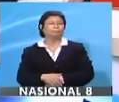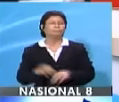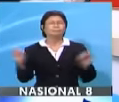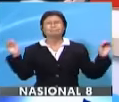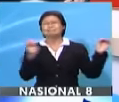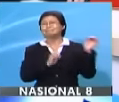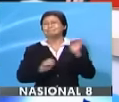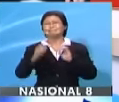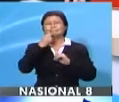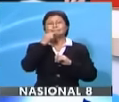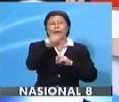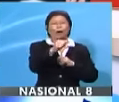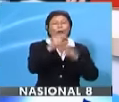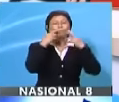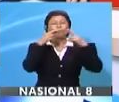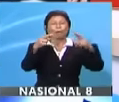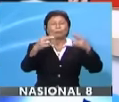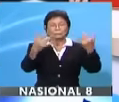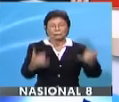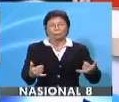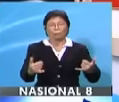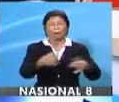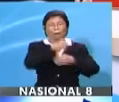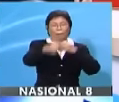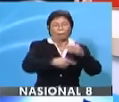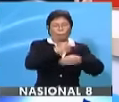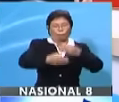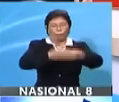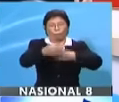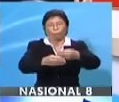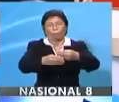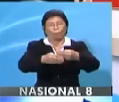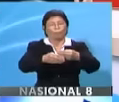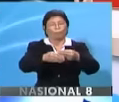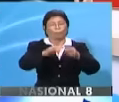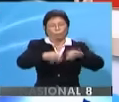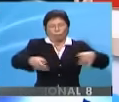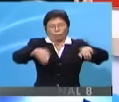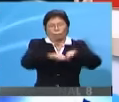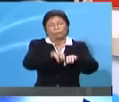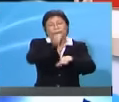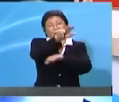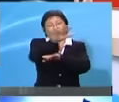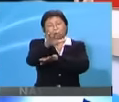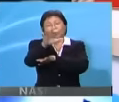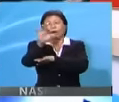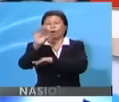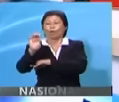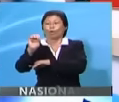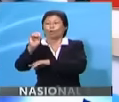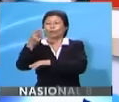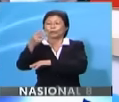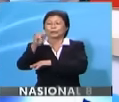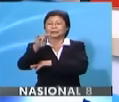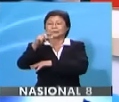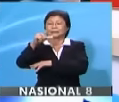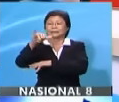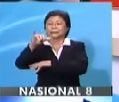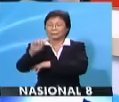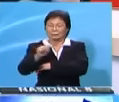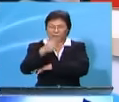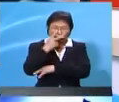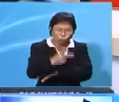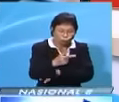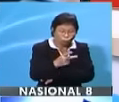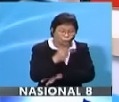Tiada sebarang arahan rasmi diterima setakat ini berhubung proses pengumuman 35 jenazah etnik Rohingya yang ditemui di Bukit